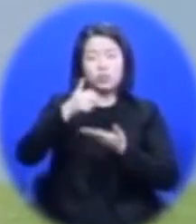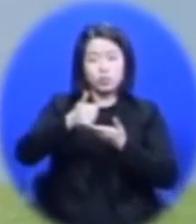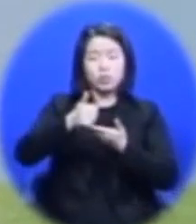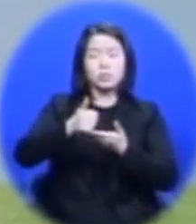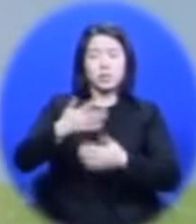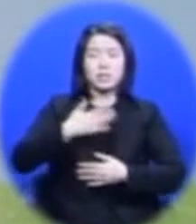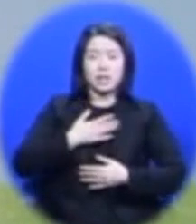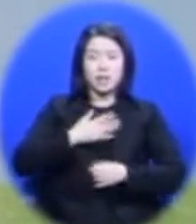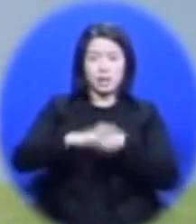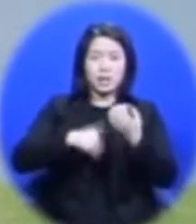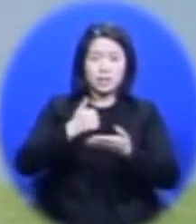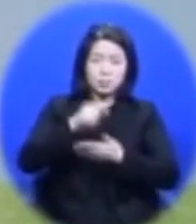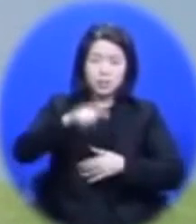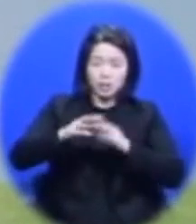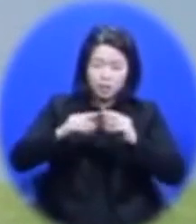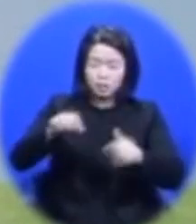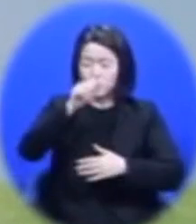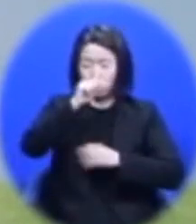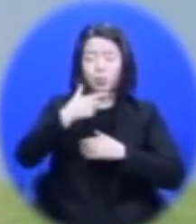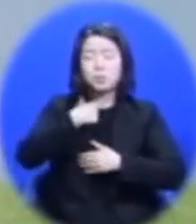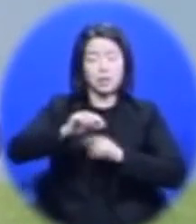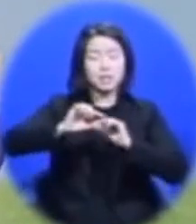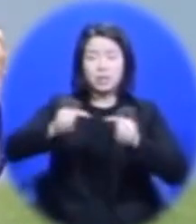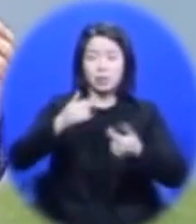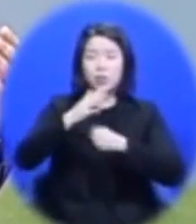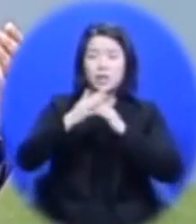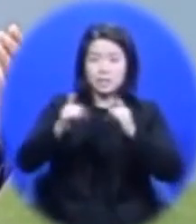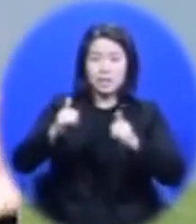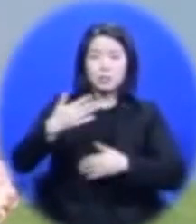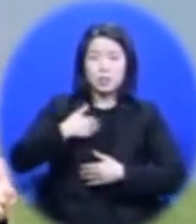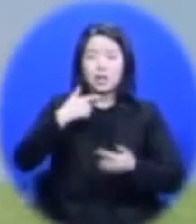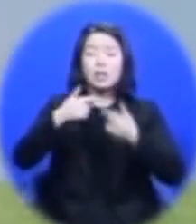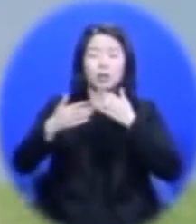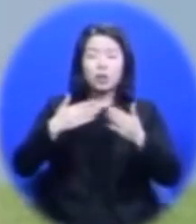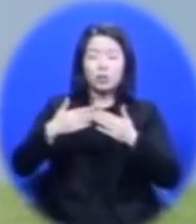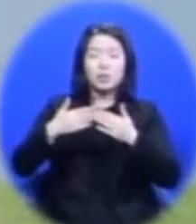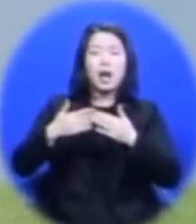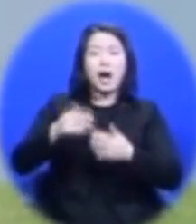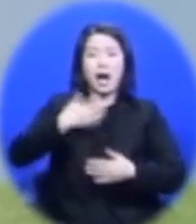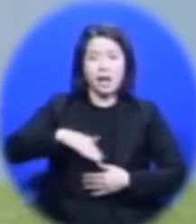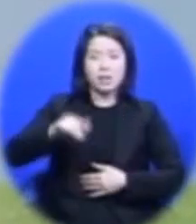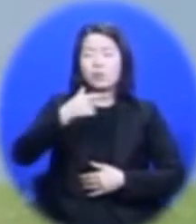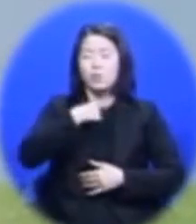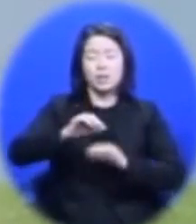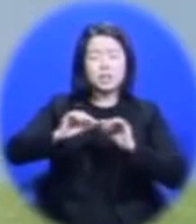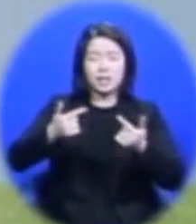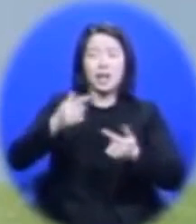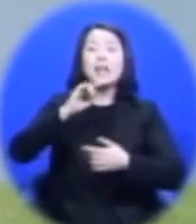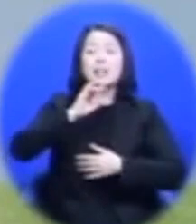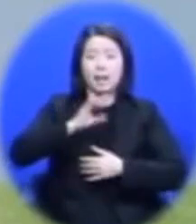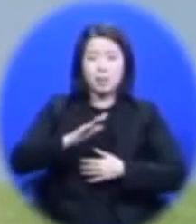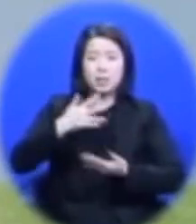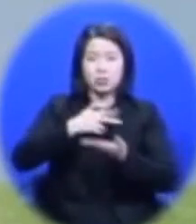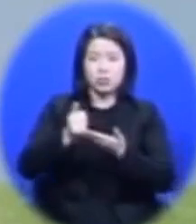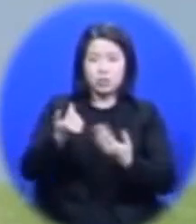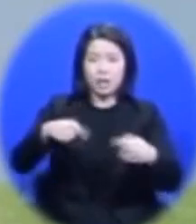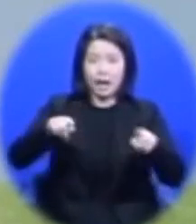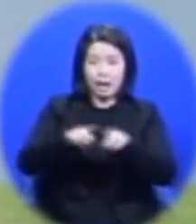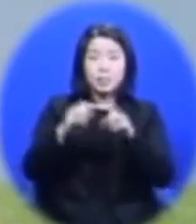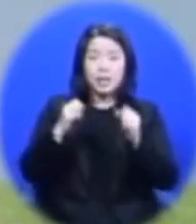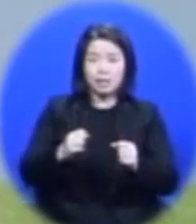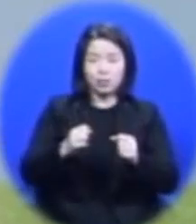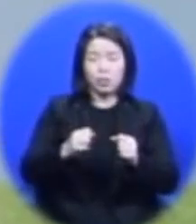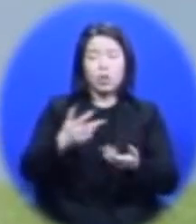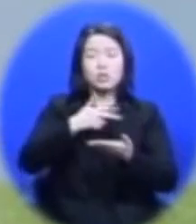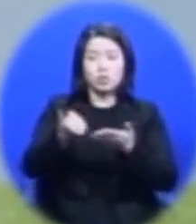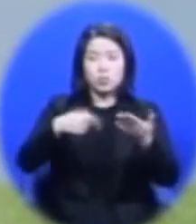이 땅에서 좋은 것을 바라지 않고 사람들이 나의 경험을 알기도 원하지 않습니다. 다만 주님과 함께 있고